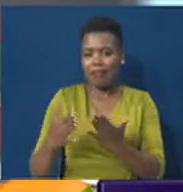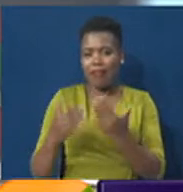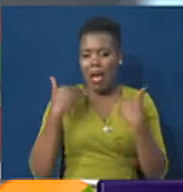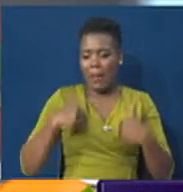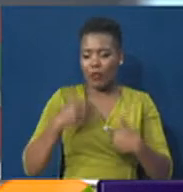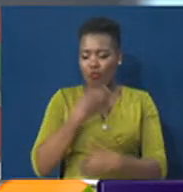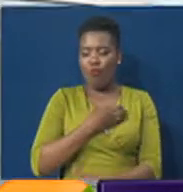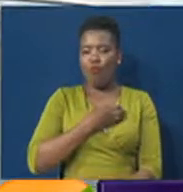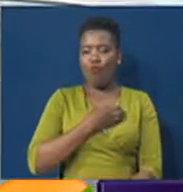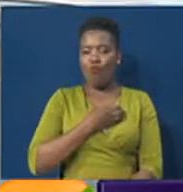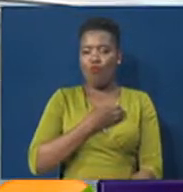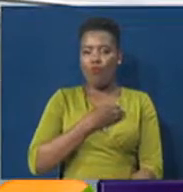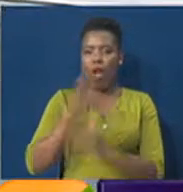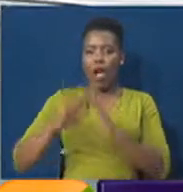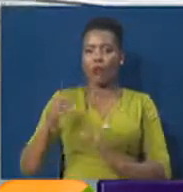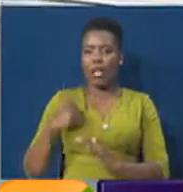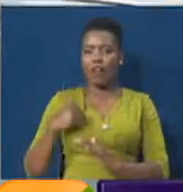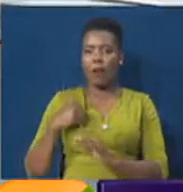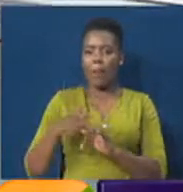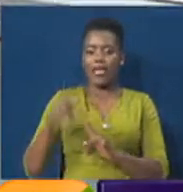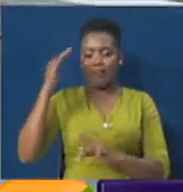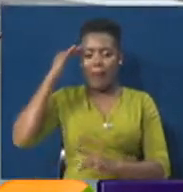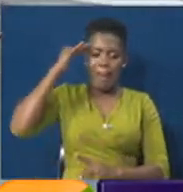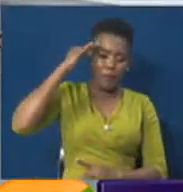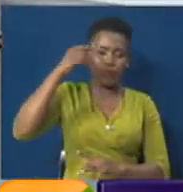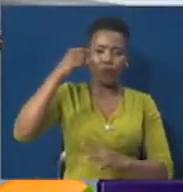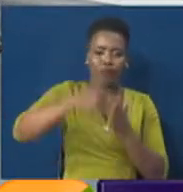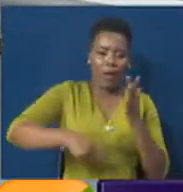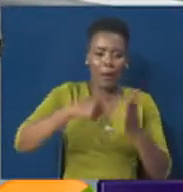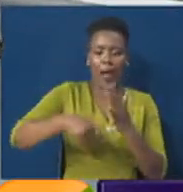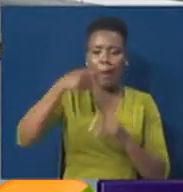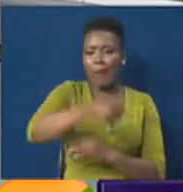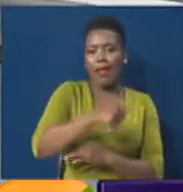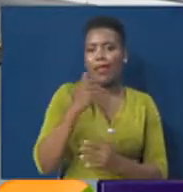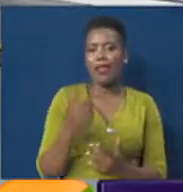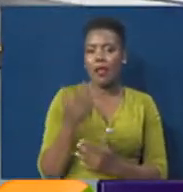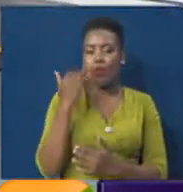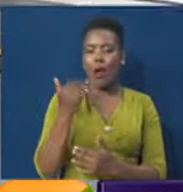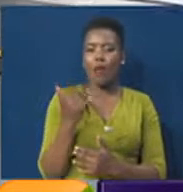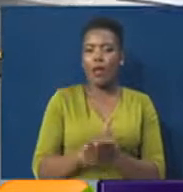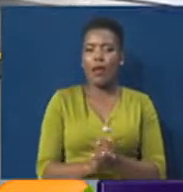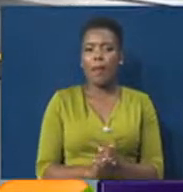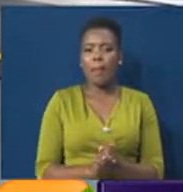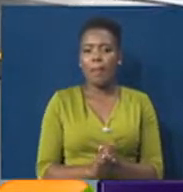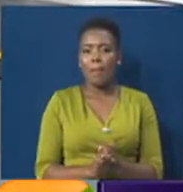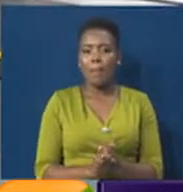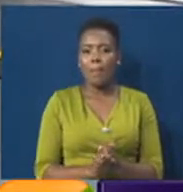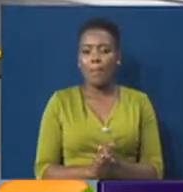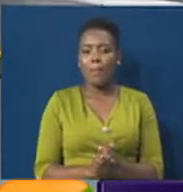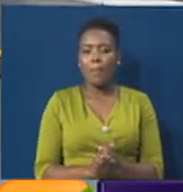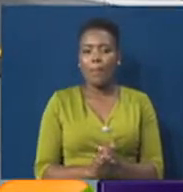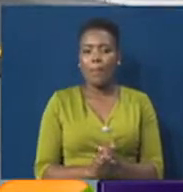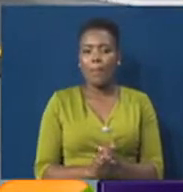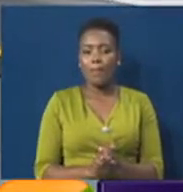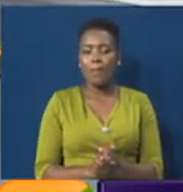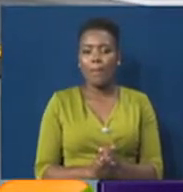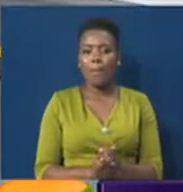sasa hivi kuna Wakenya ambao wanatatizika kuelewa kwa nini walazimishwe katika mpango huu wa nyumba za bei